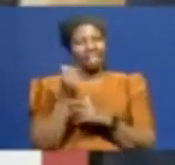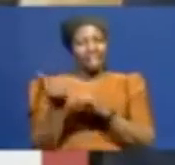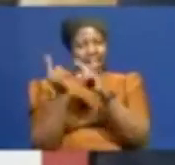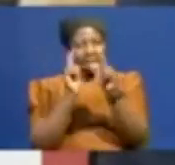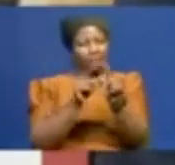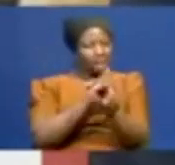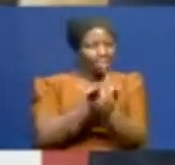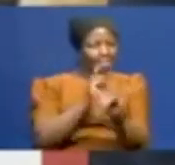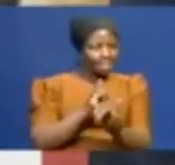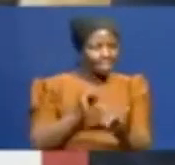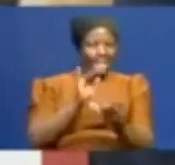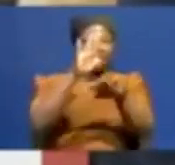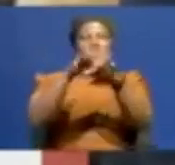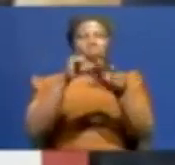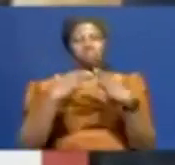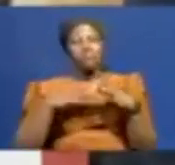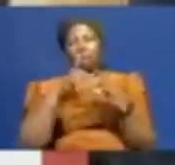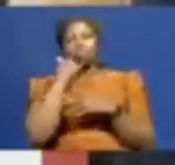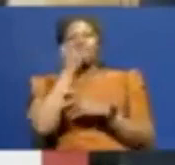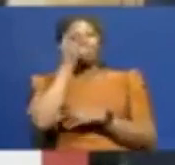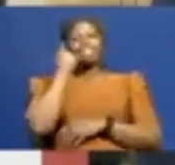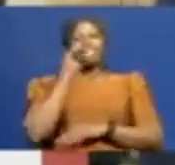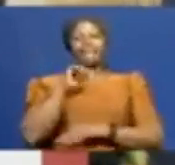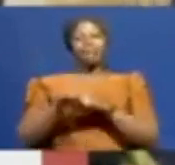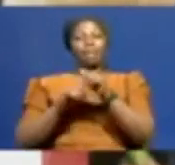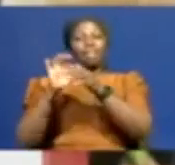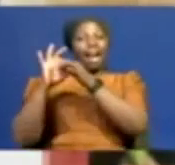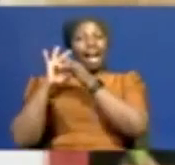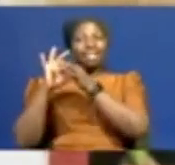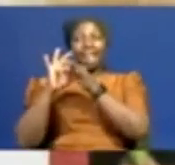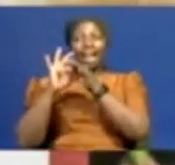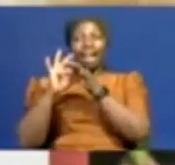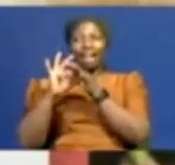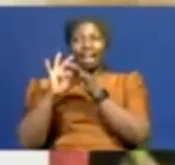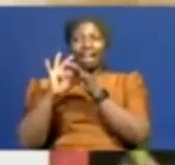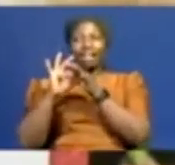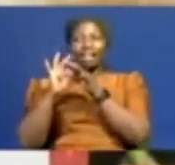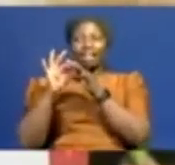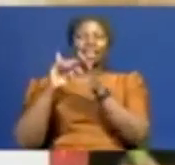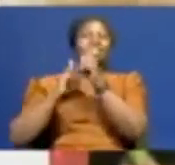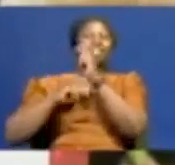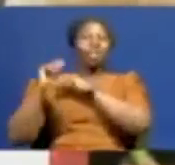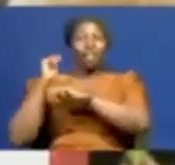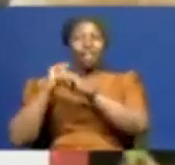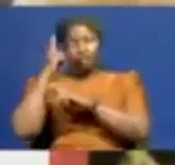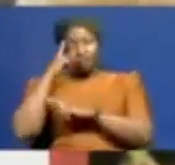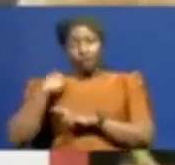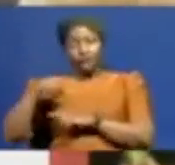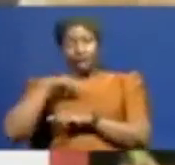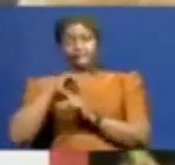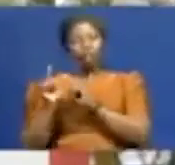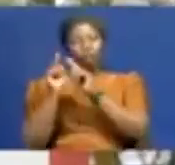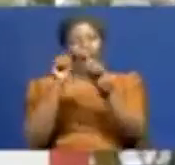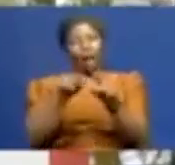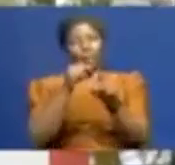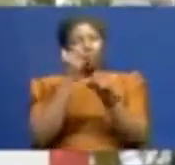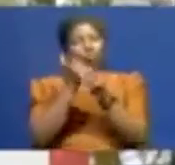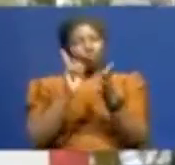mambo ya culture ndio tuje, ama mambo ya utamaduni ndio tuje tufanye ile inaitwa greensing.